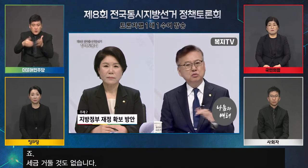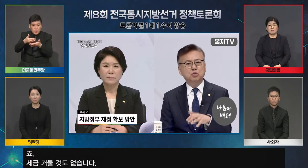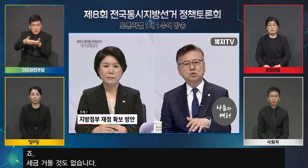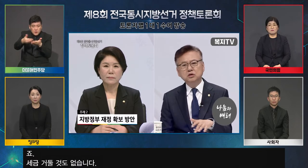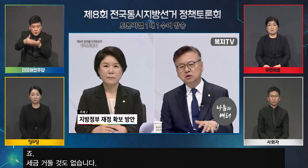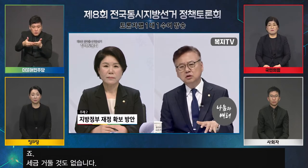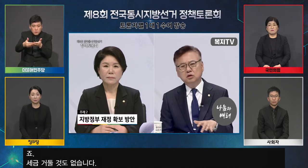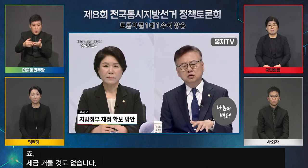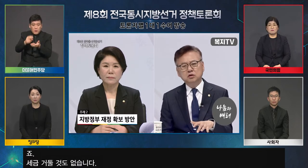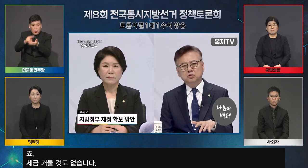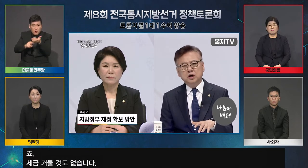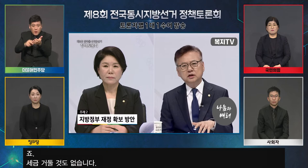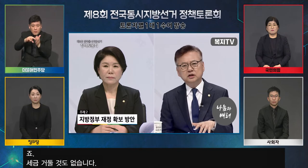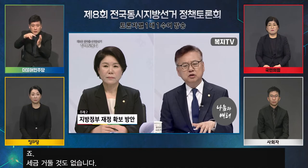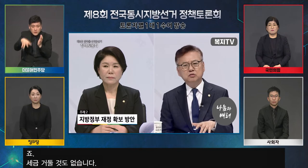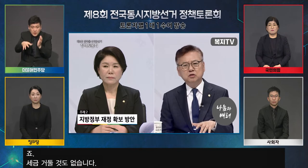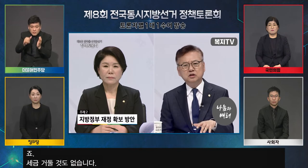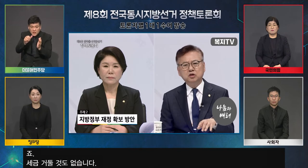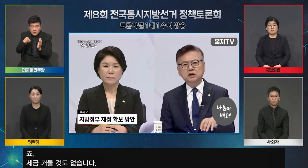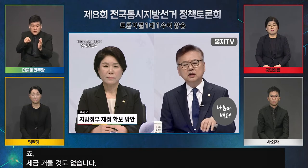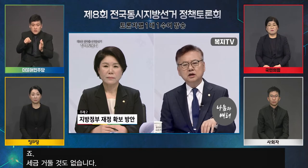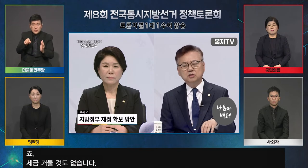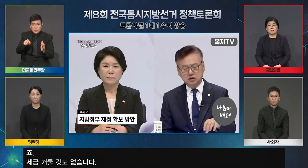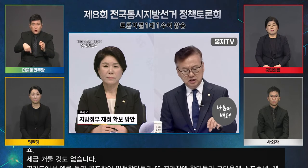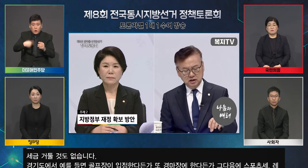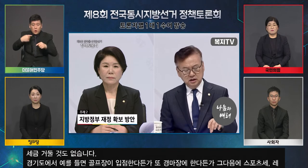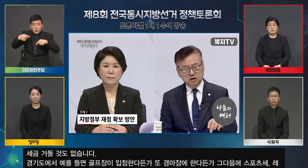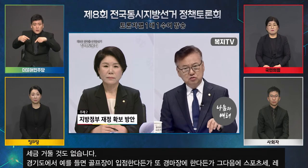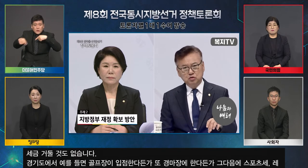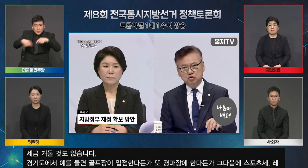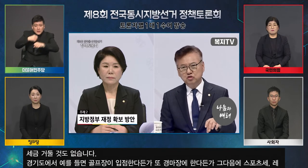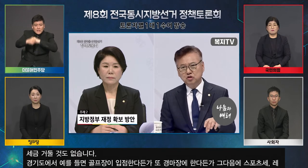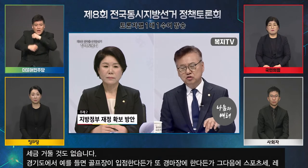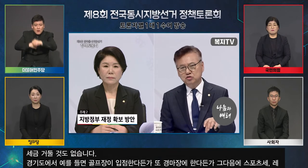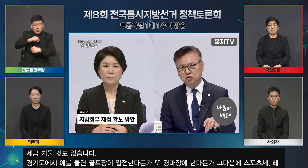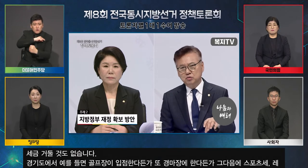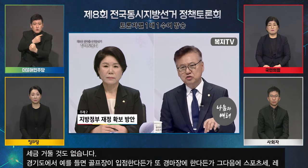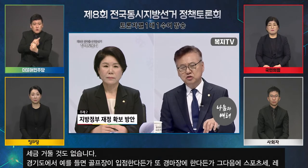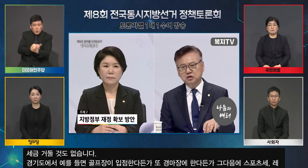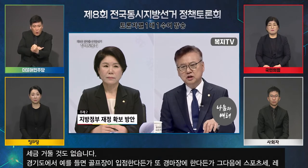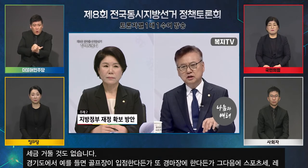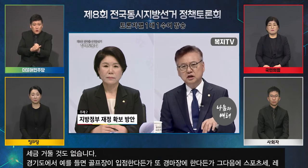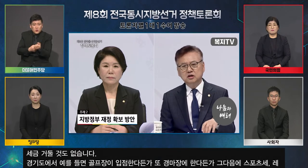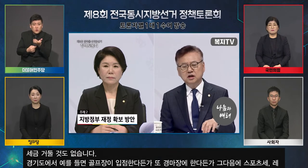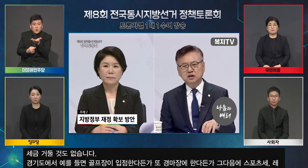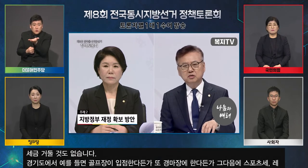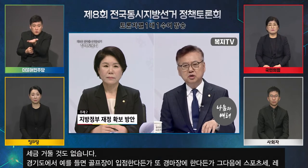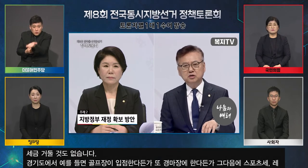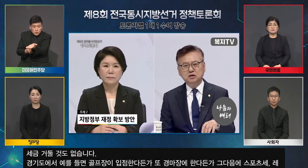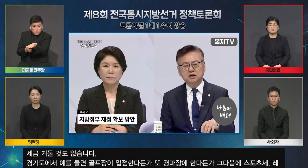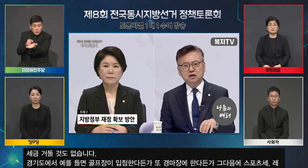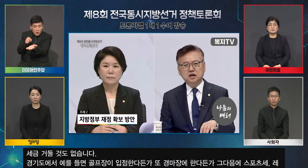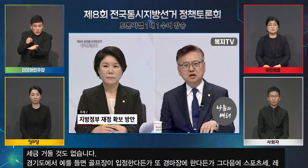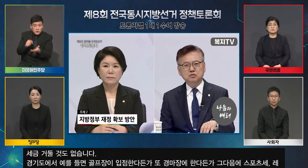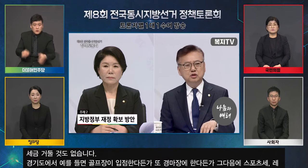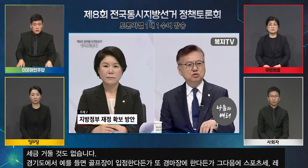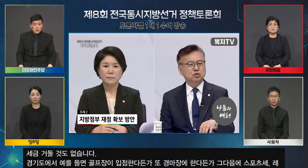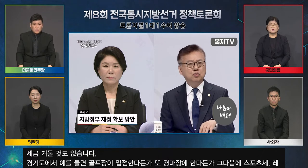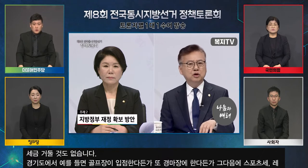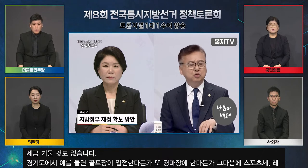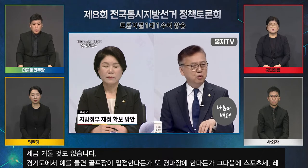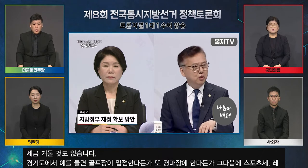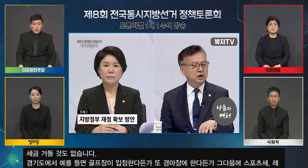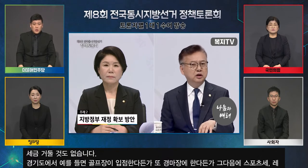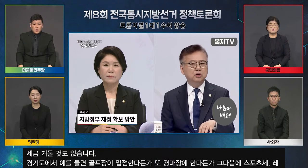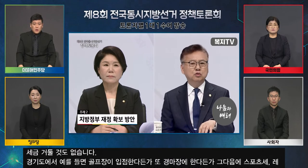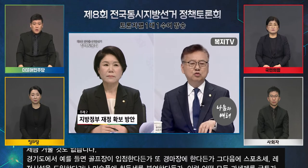부여한다든가 이런 모든 어떤 과세자율권을 현 단계에서 국토가 불균형인 상태 이걸 하게 되면 세금은